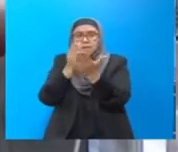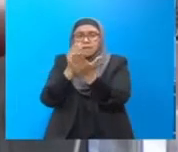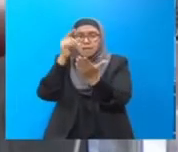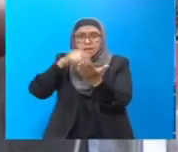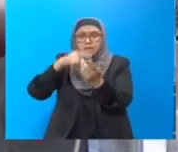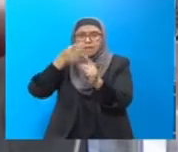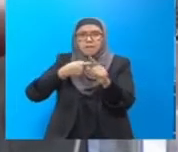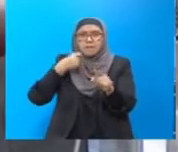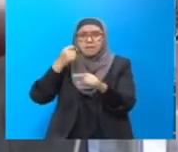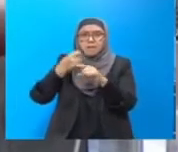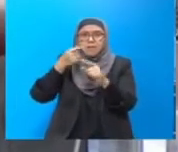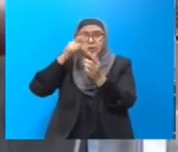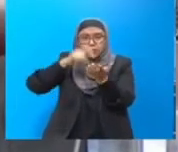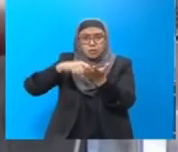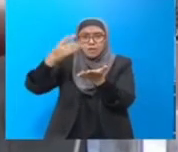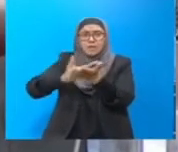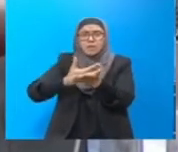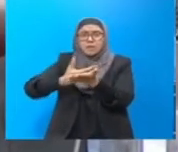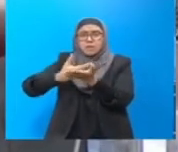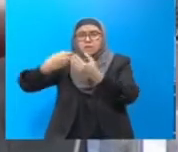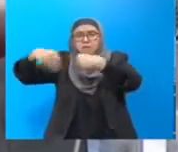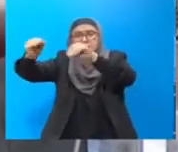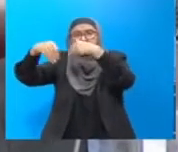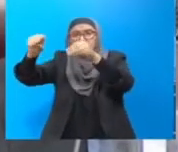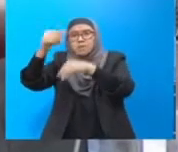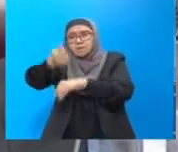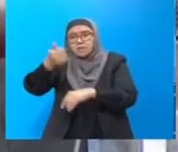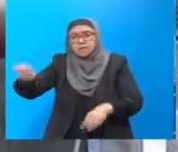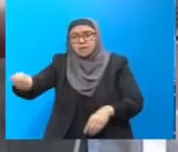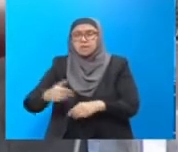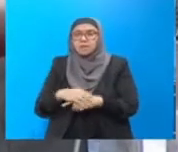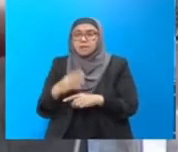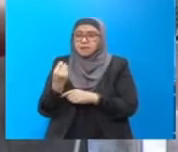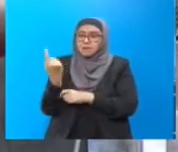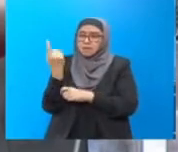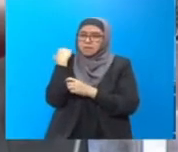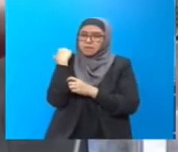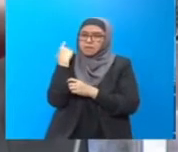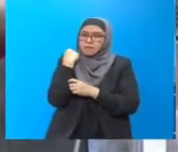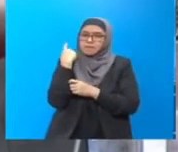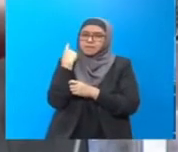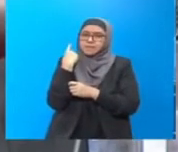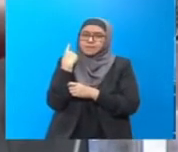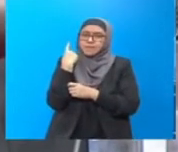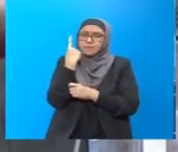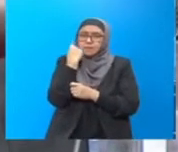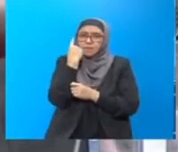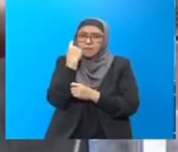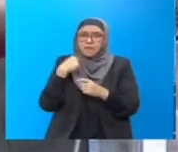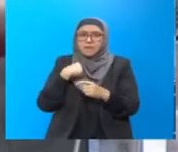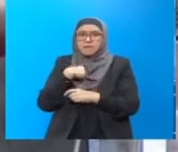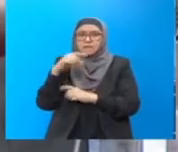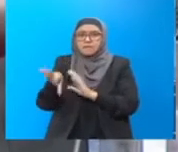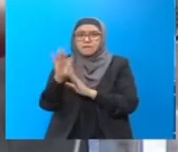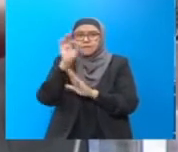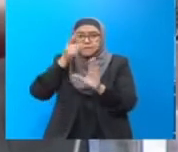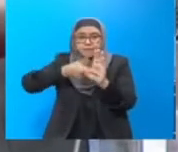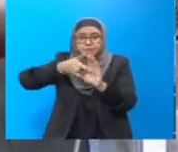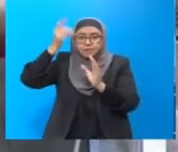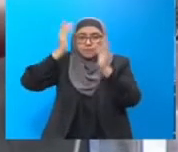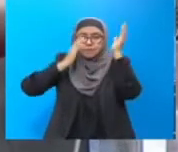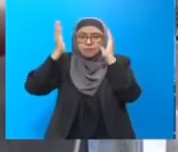hutang hutang baru penjualan SC dimana terbaru kita dapati ia telah